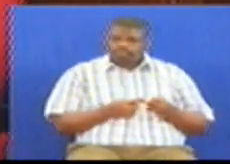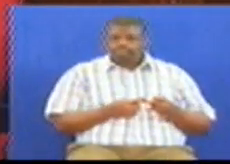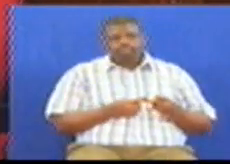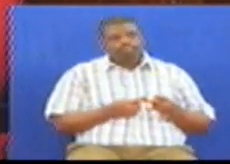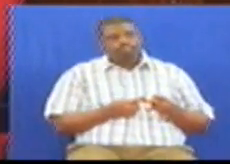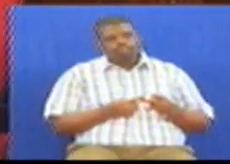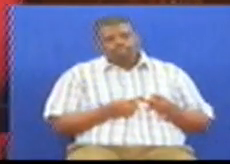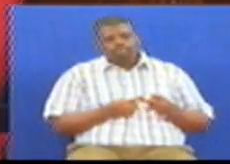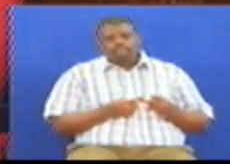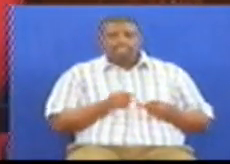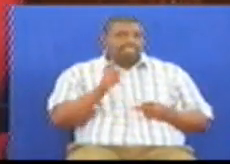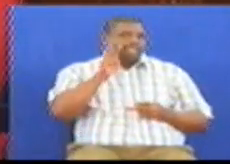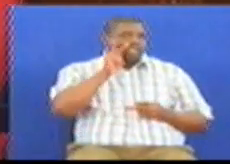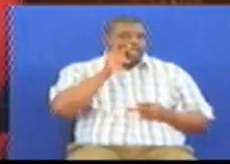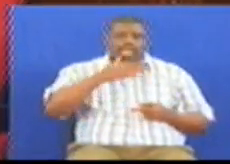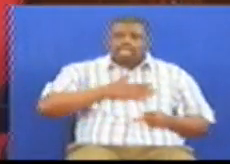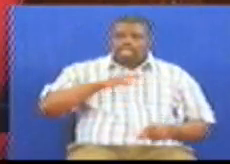nimpongeze kaka yangu Jafu,